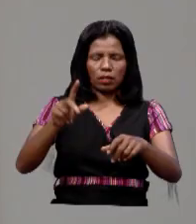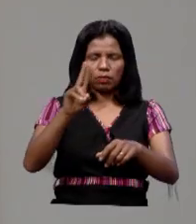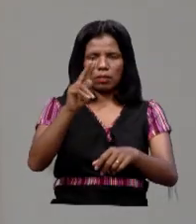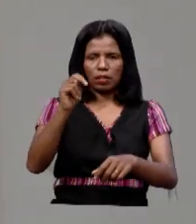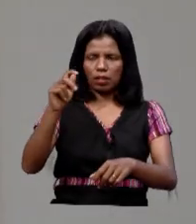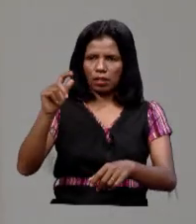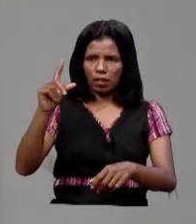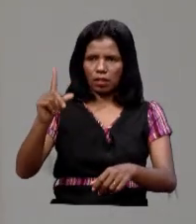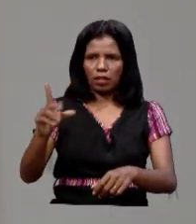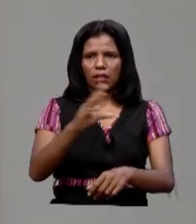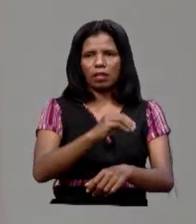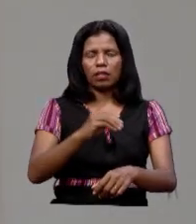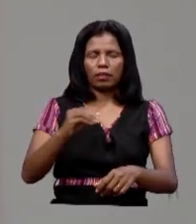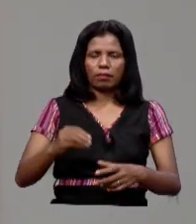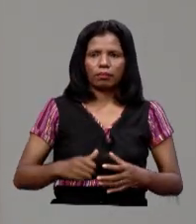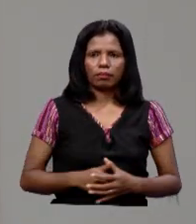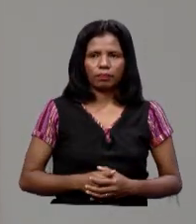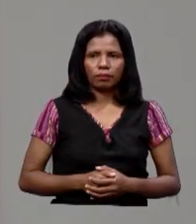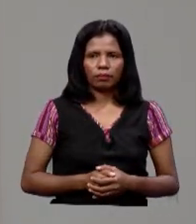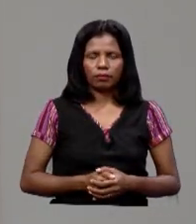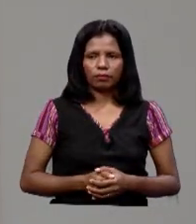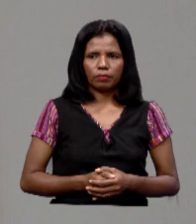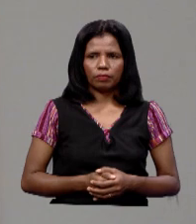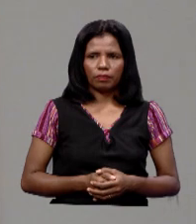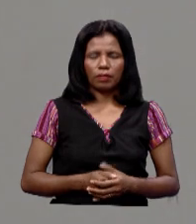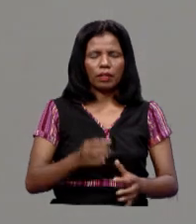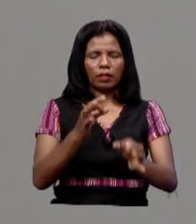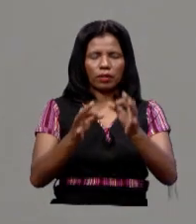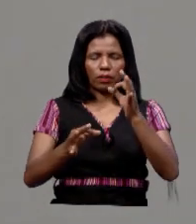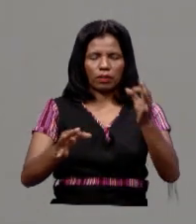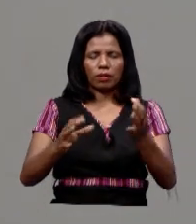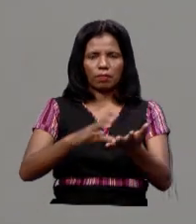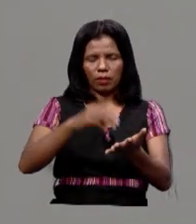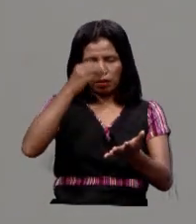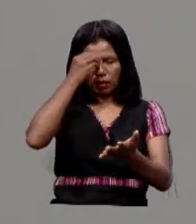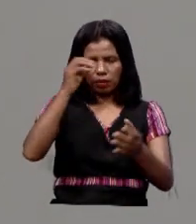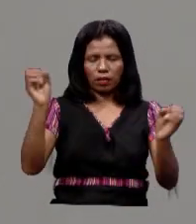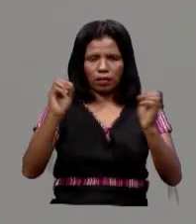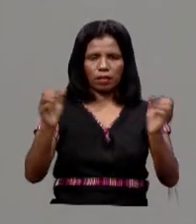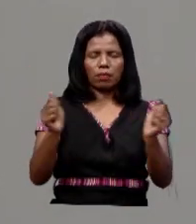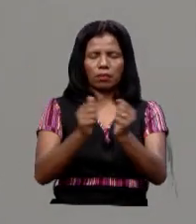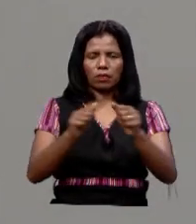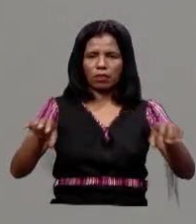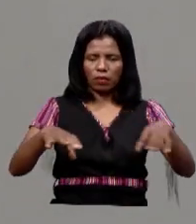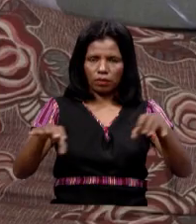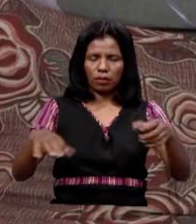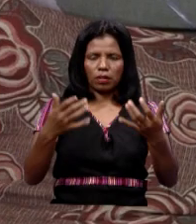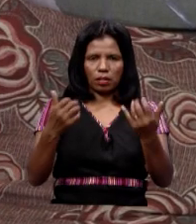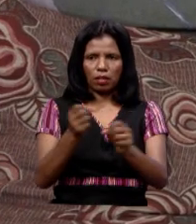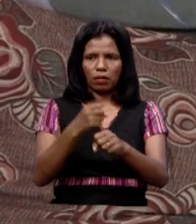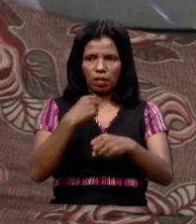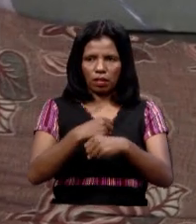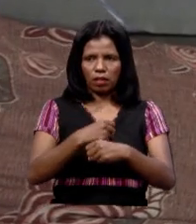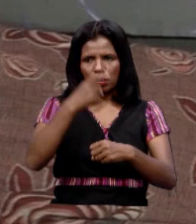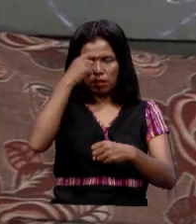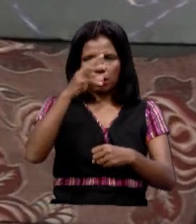Lorosai, iha area pekuaranian. Maski siensa nebe ni hetang, la iha relasan ho servisu nebe dadaung neni halo,